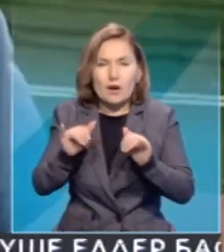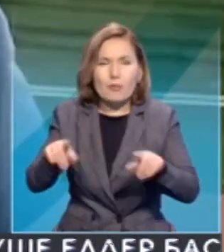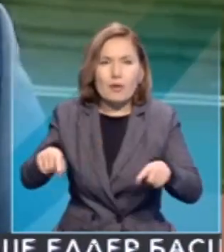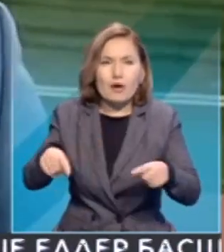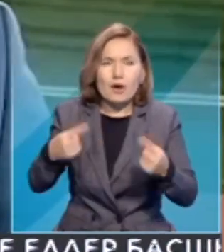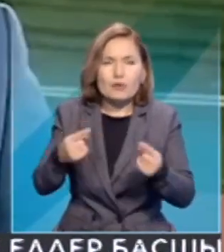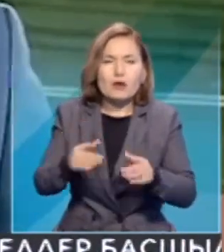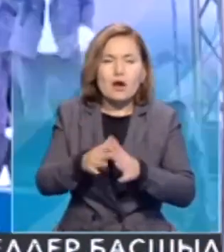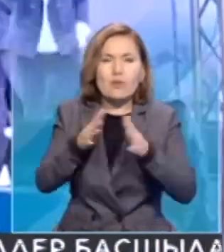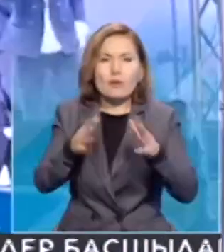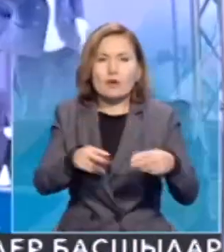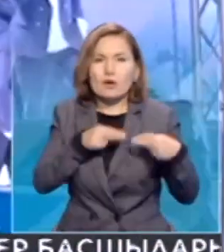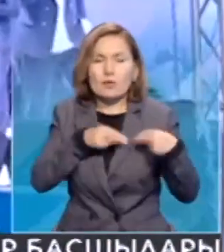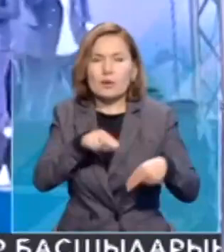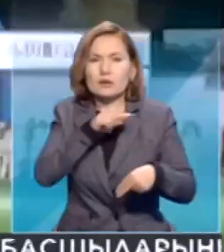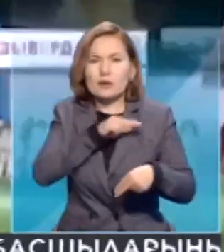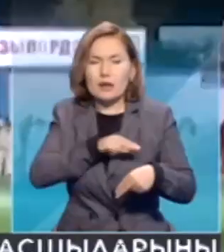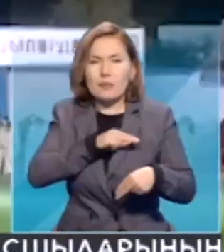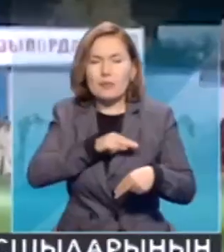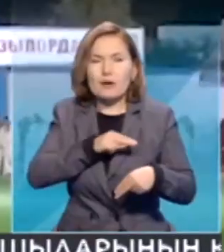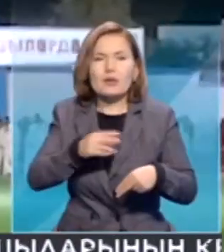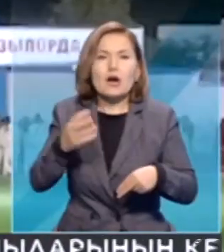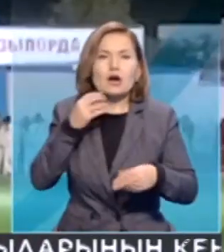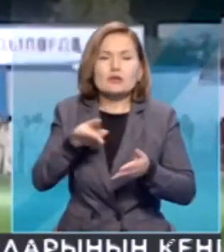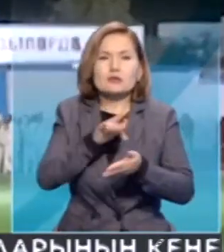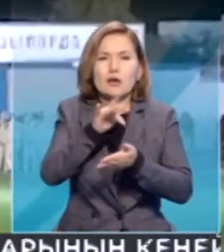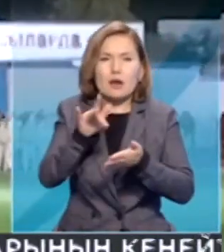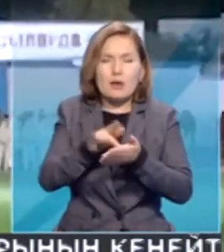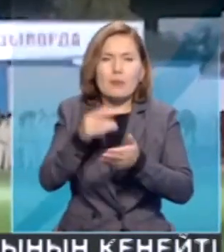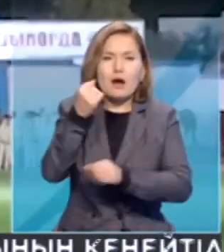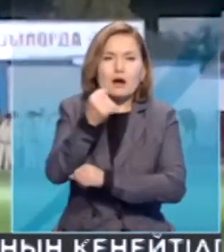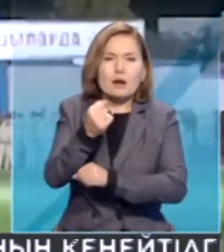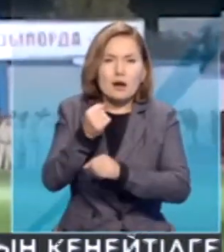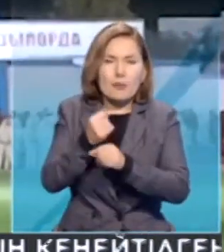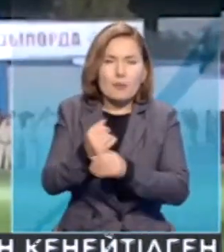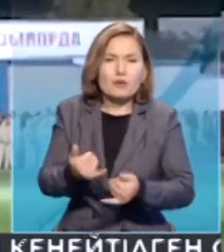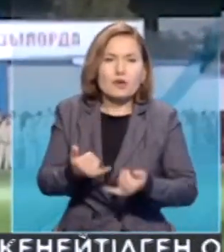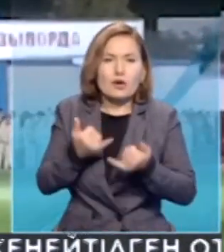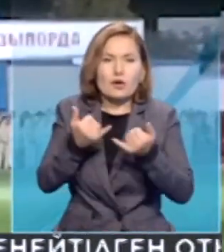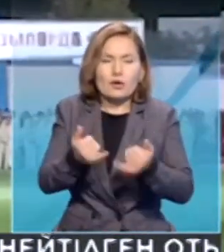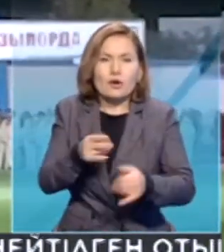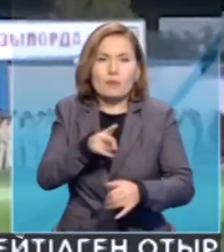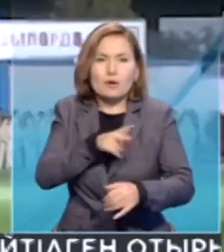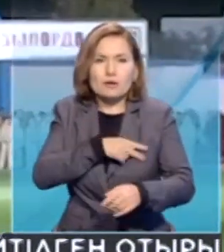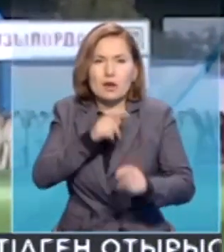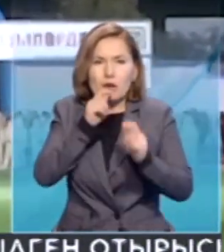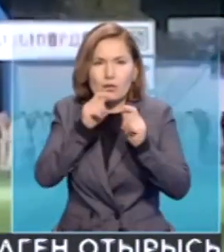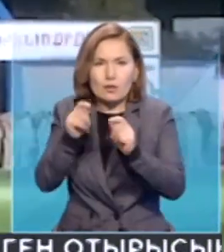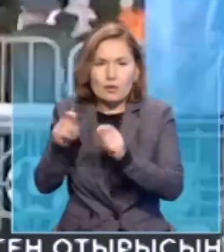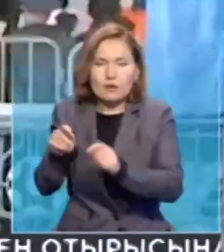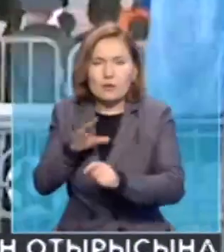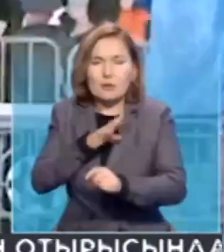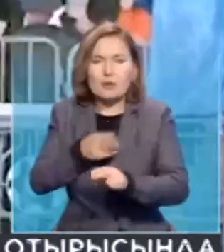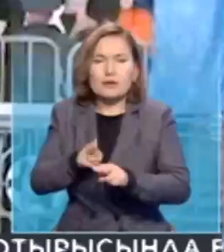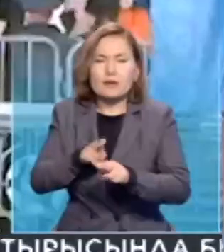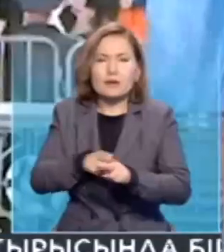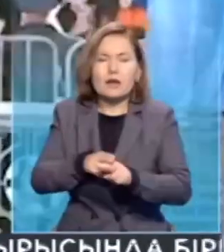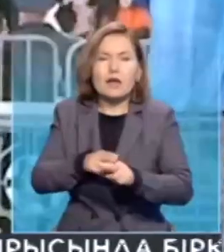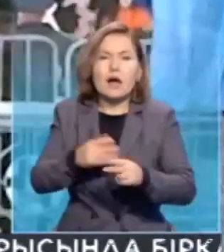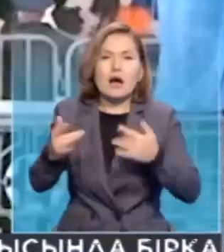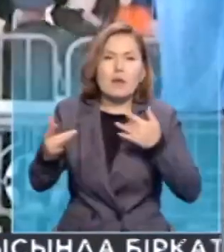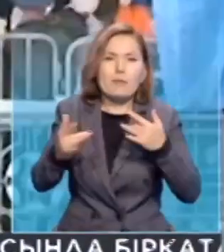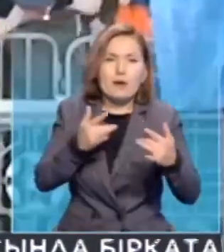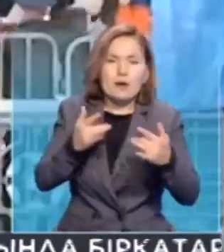өркендеуіне үлес қосқан бірқатар ел азаматтарына Қызылорда қаласының құрметті азаматы атағы берілді. Гала